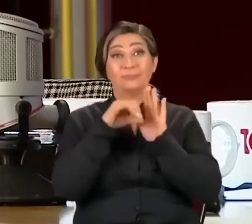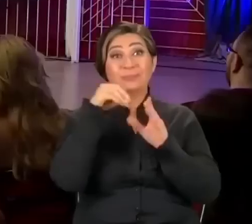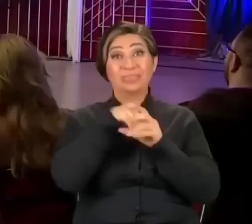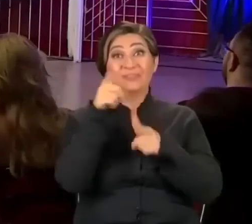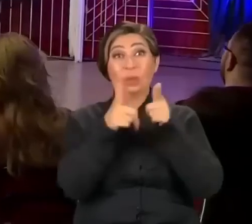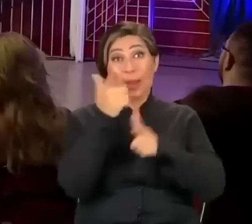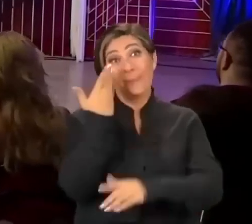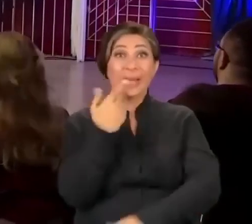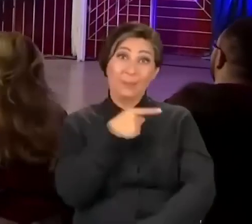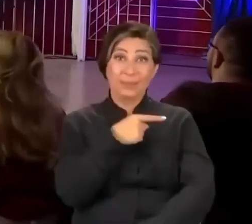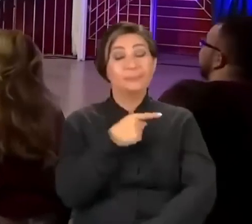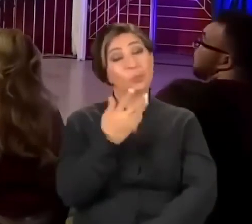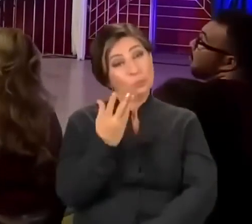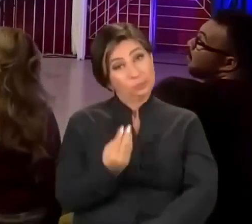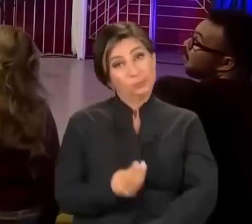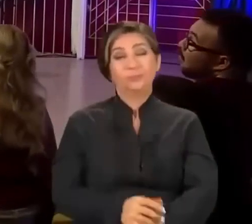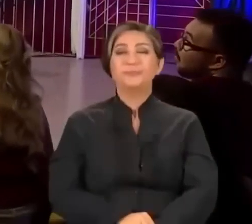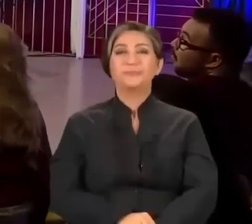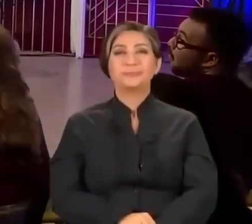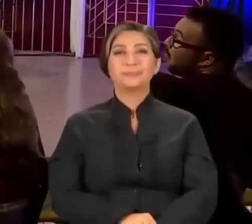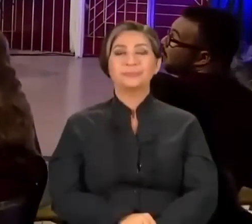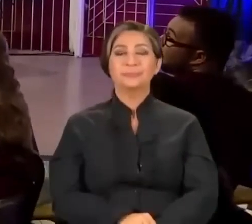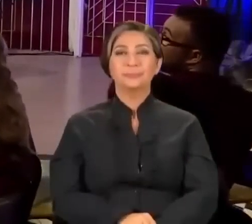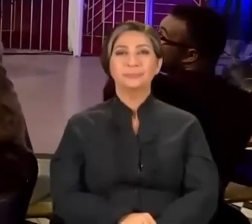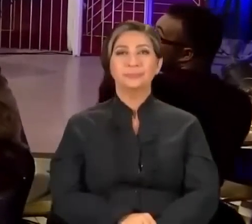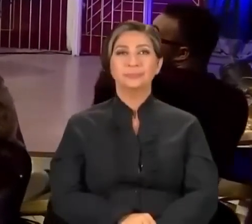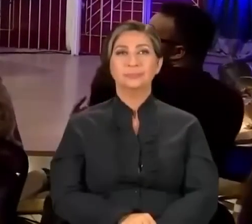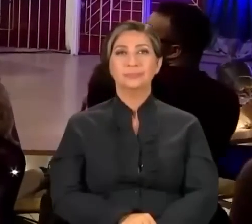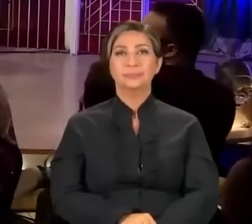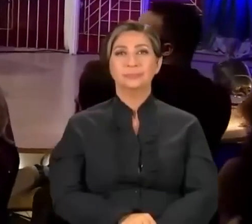Instagram videolarına bakalım biraz. Tabii ki hepsi.